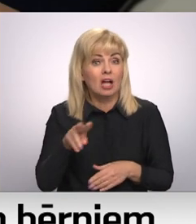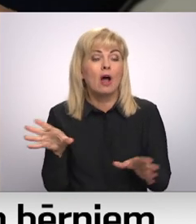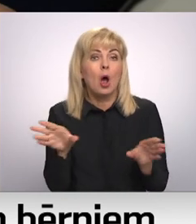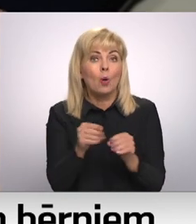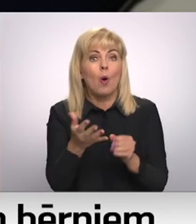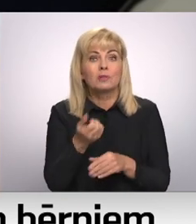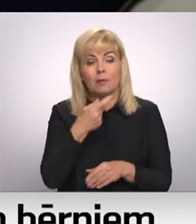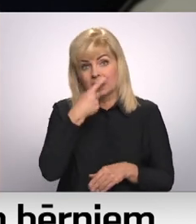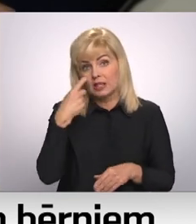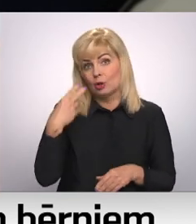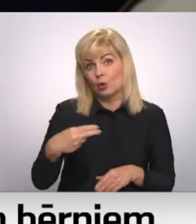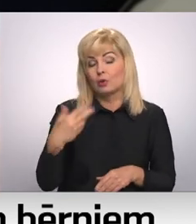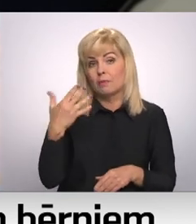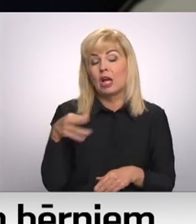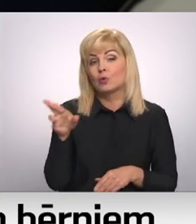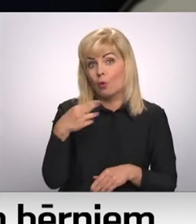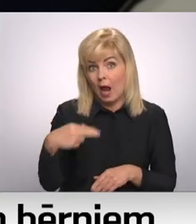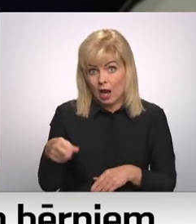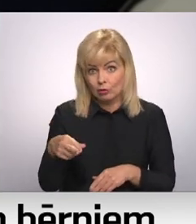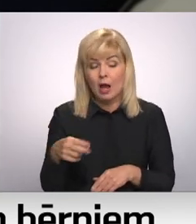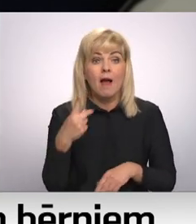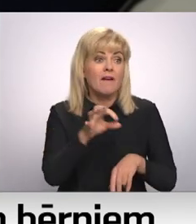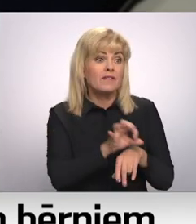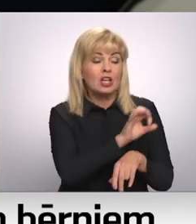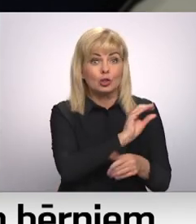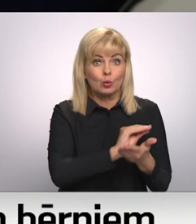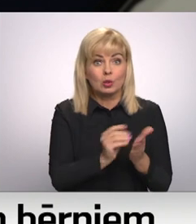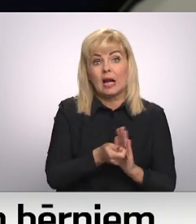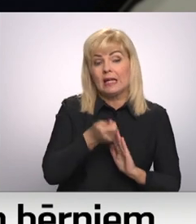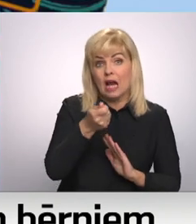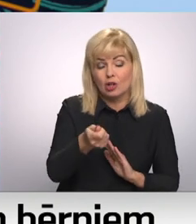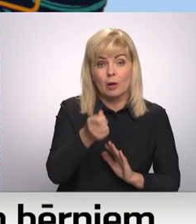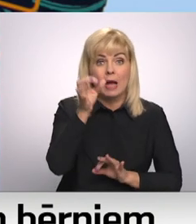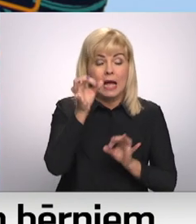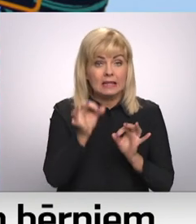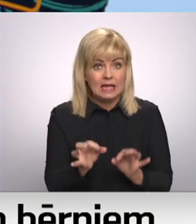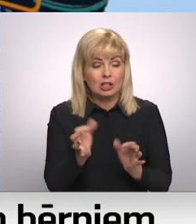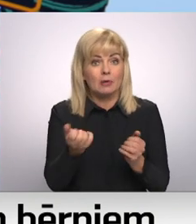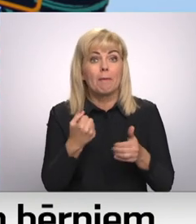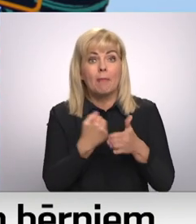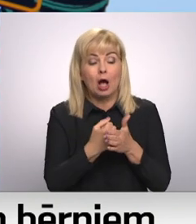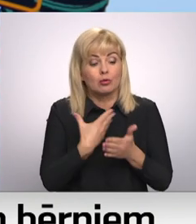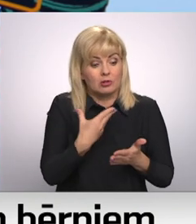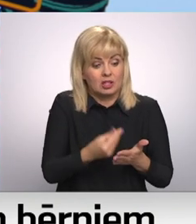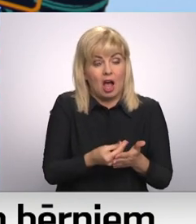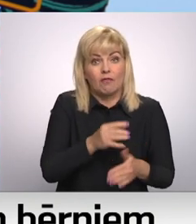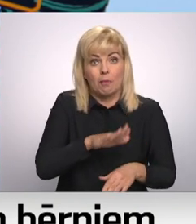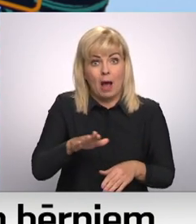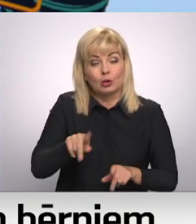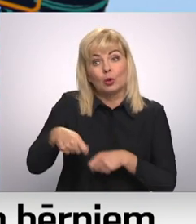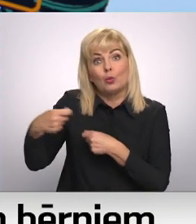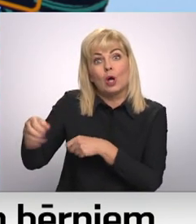saņems 125 eiro. Ja vīrs uzrakstīs iesniegumu, ka tiesības saņemt pabalstu par savu bērnu un nodod